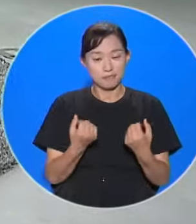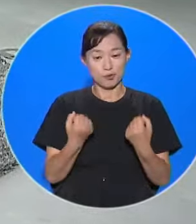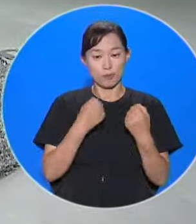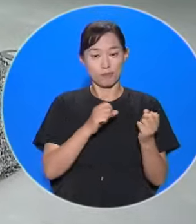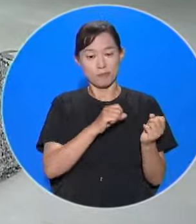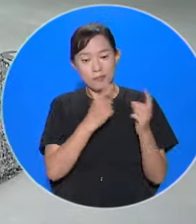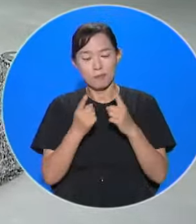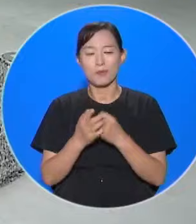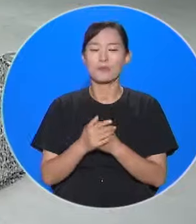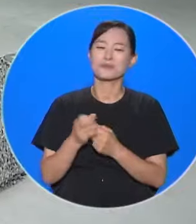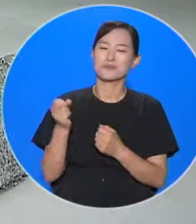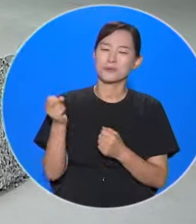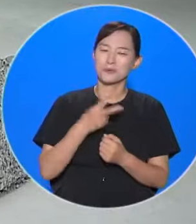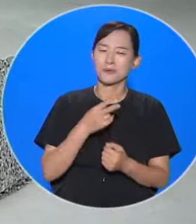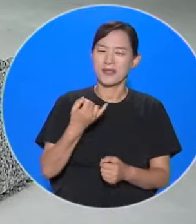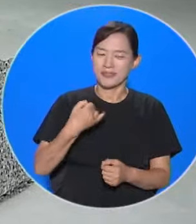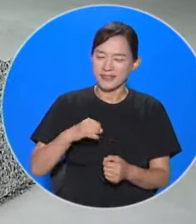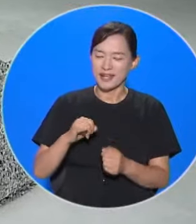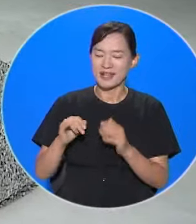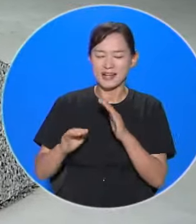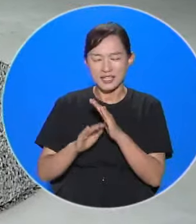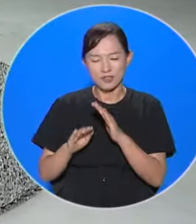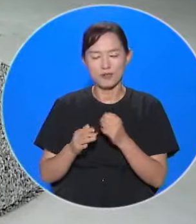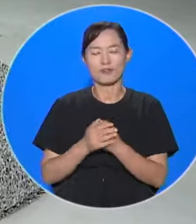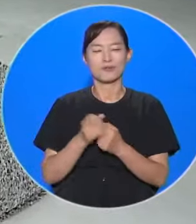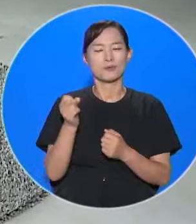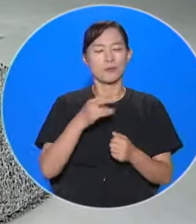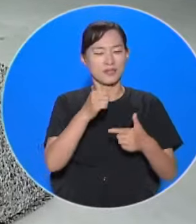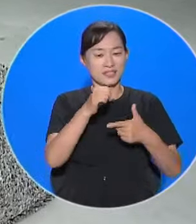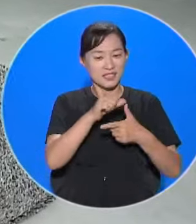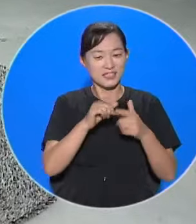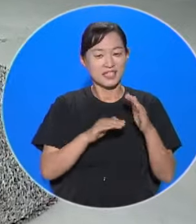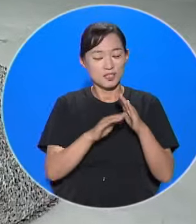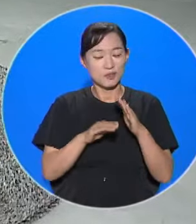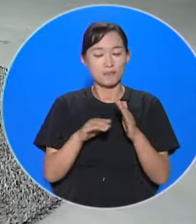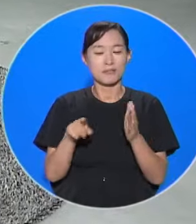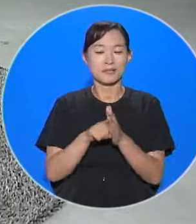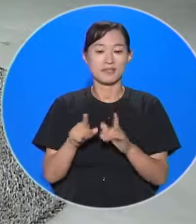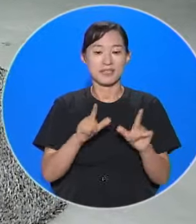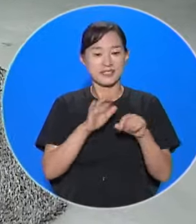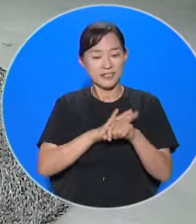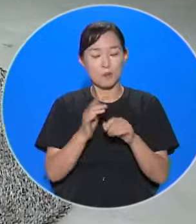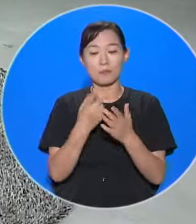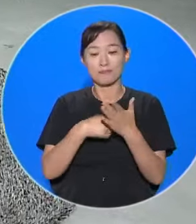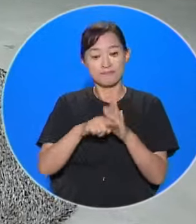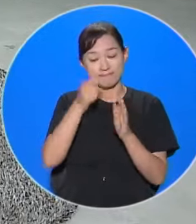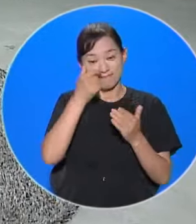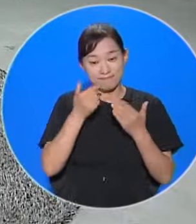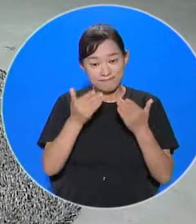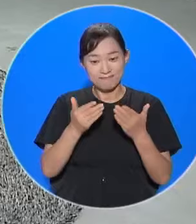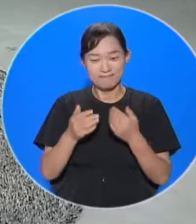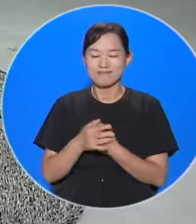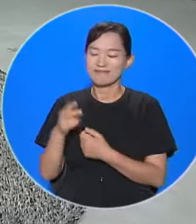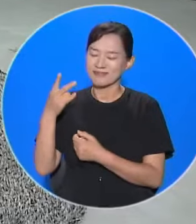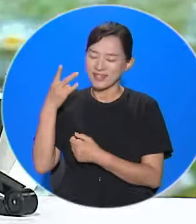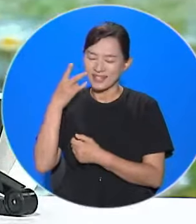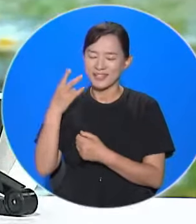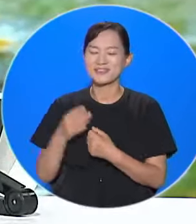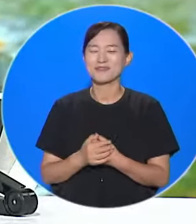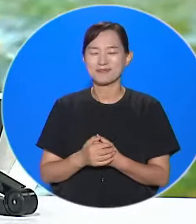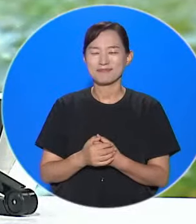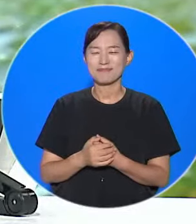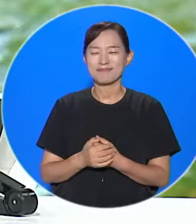회복하고 예. 우리 예. 딸 가정, 큰 아들 예. 가정 믿음 생활 예. 잘할 수 있도록 그걸 기도하면 되겠죠? 예예. 예. 그래요, 권사님. 그럼